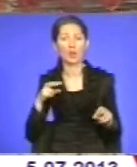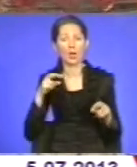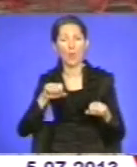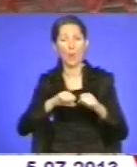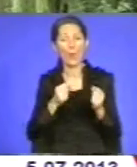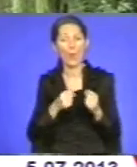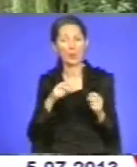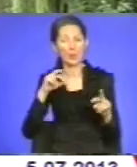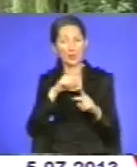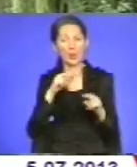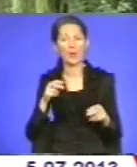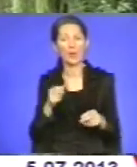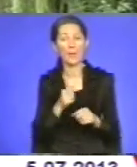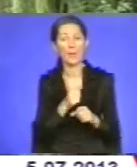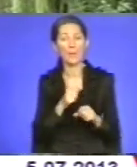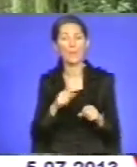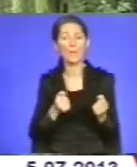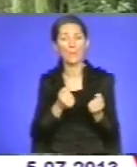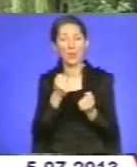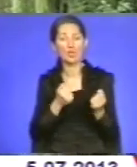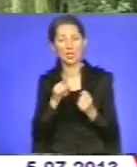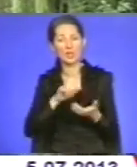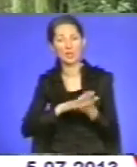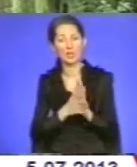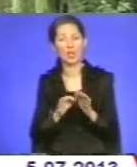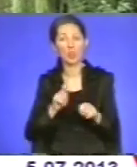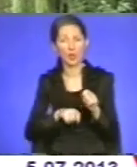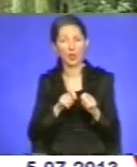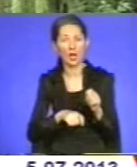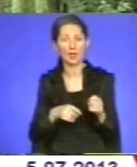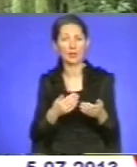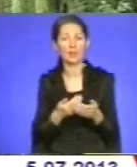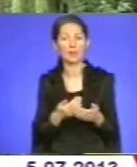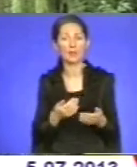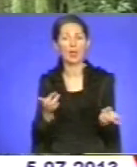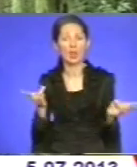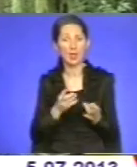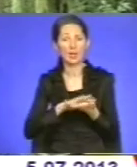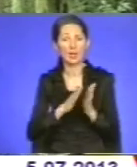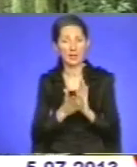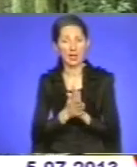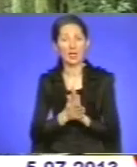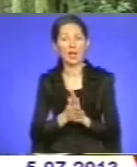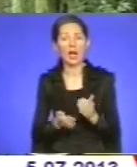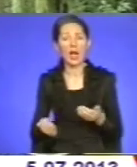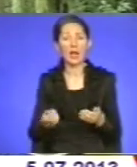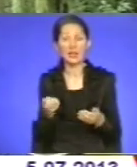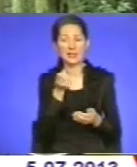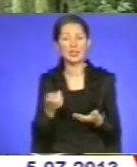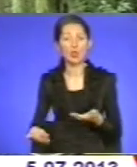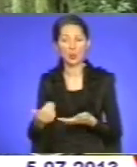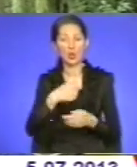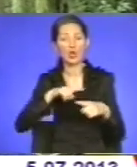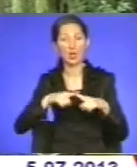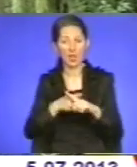зернозбирання. Належний стан зернозбиральної техніки перевіряється ще до початку компанії зернозбиральної.